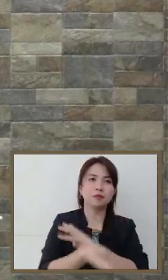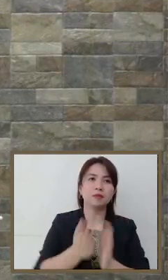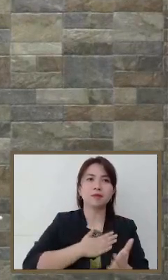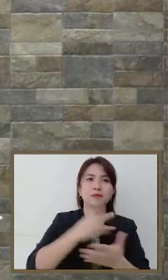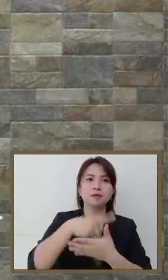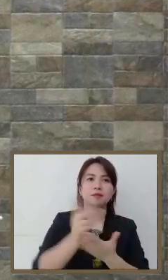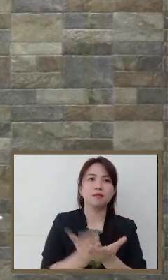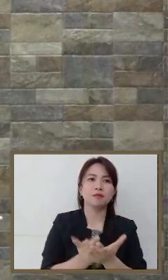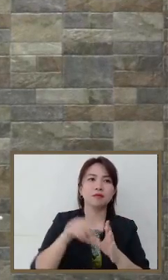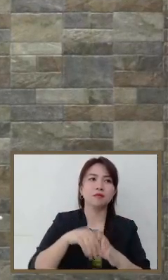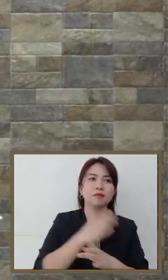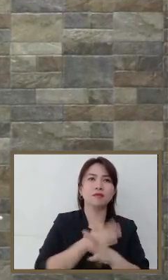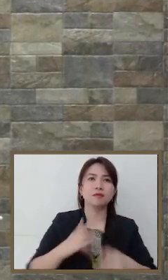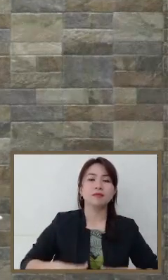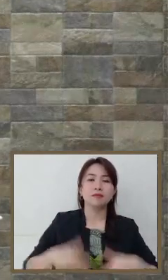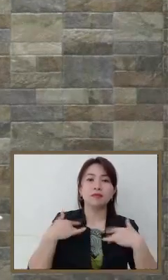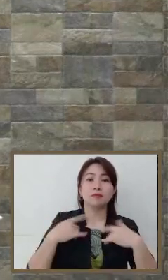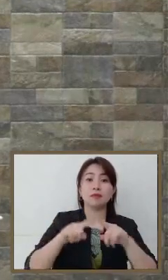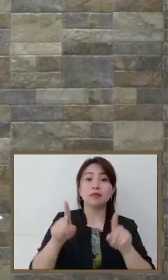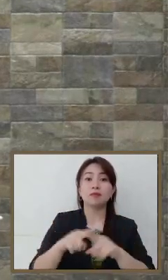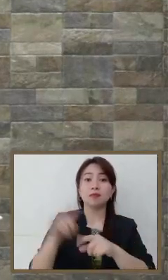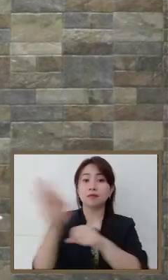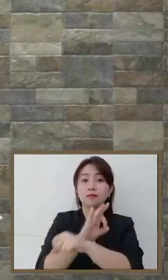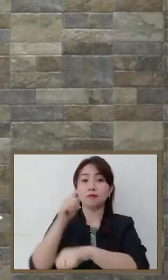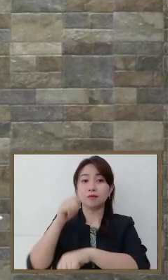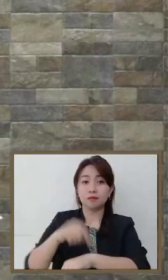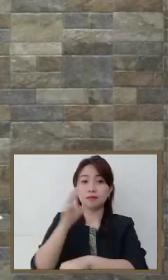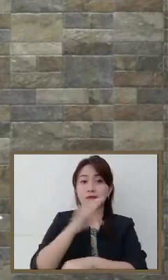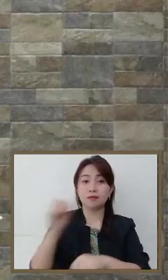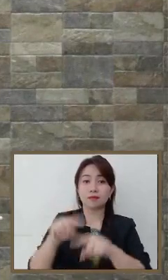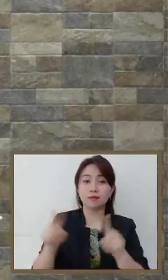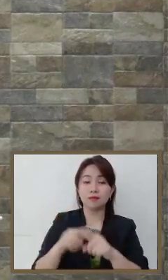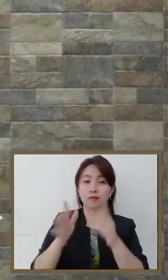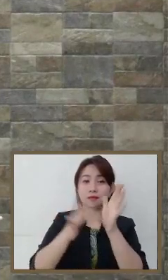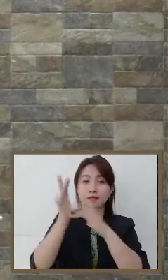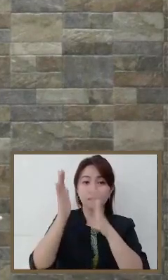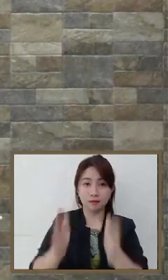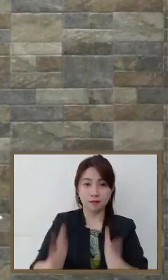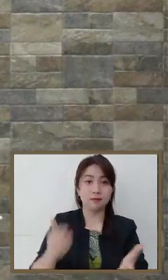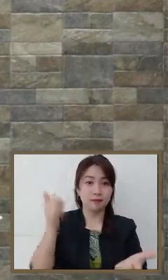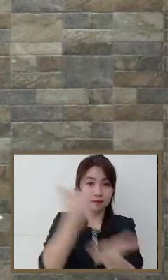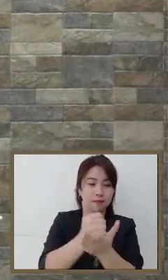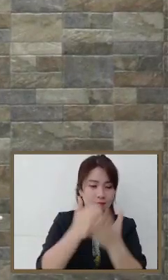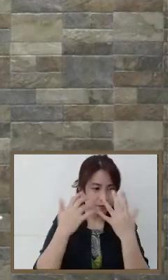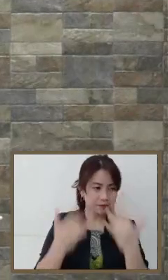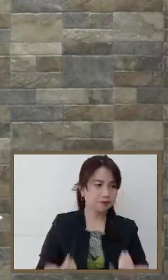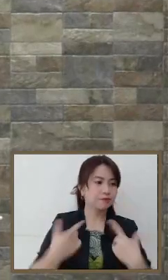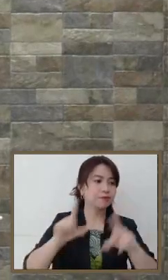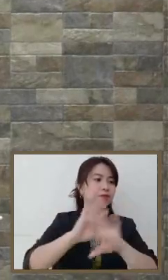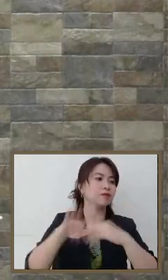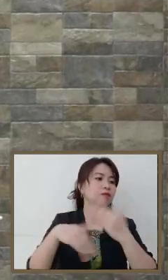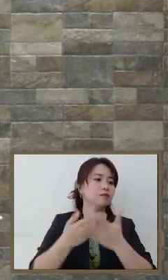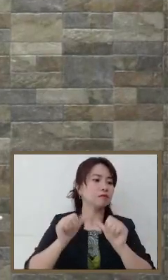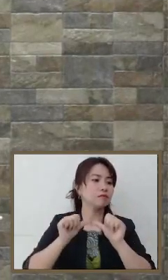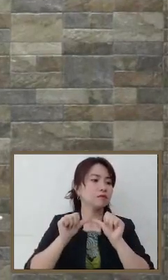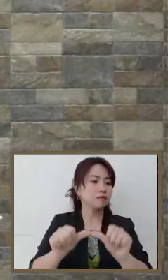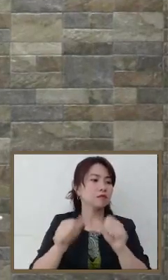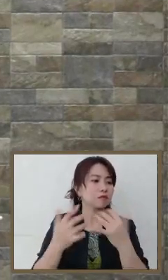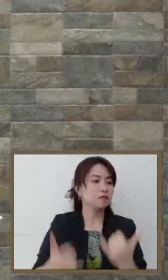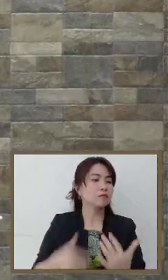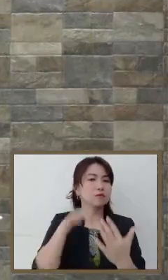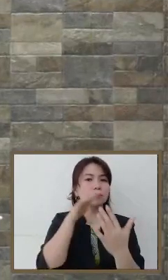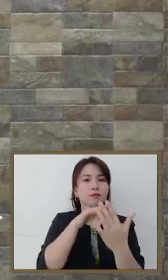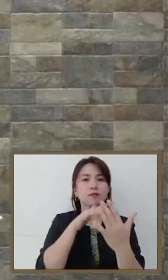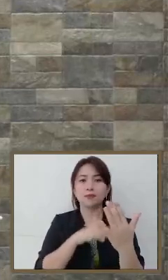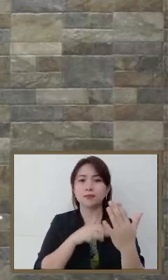buhay bilang isang full time bilang isang Kristiyano po Okay sige po tayo po'y magpapatuloy po sa ating aralin at ah